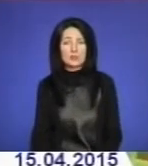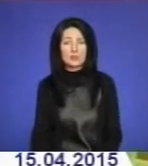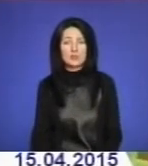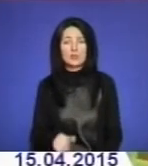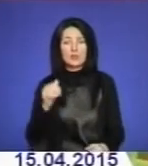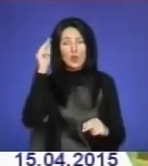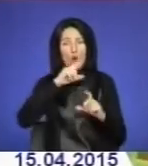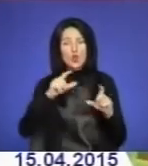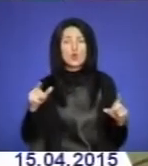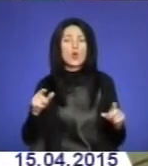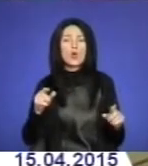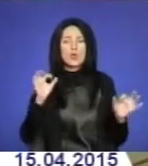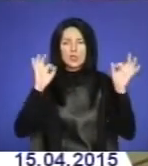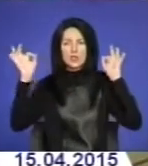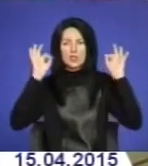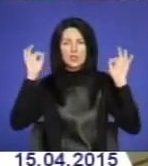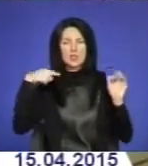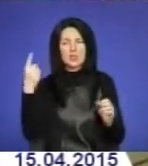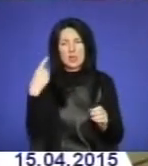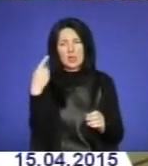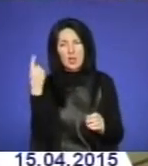школі звучить сирена.